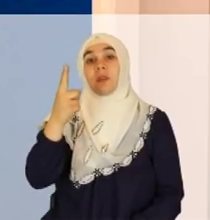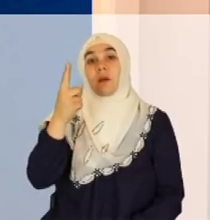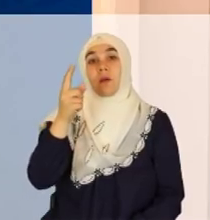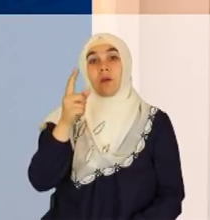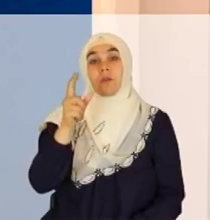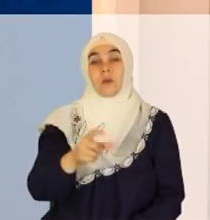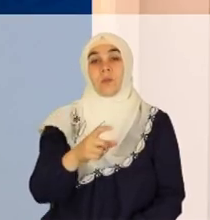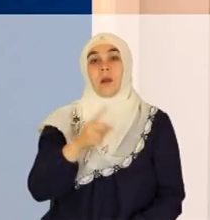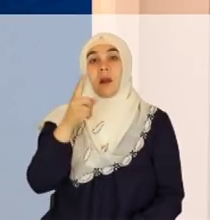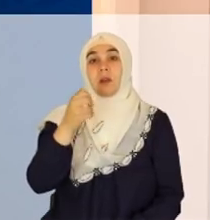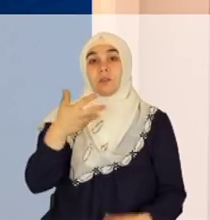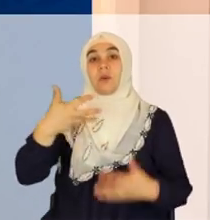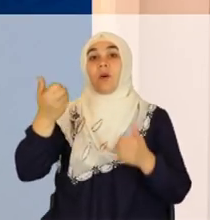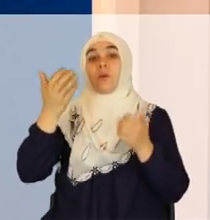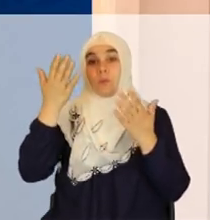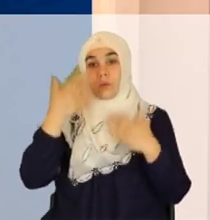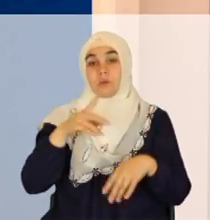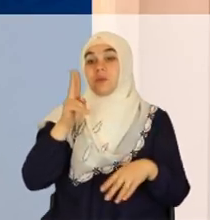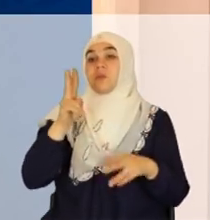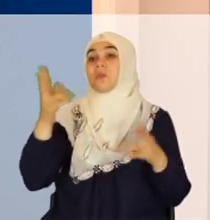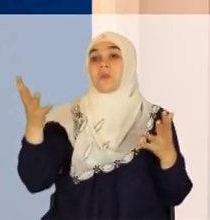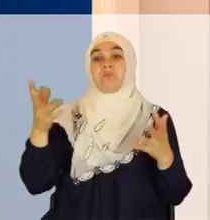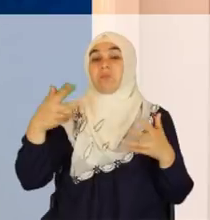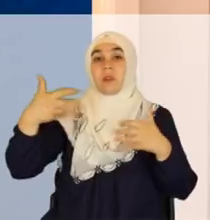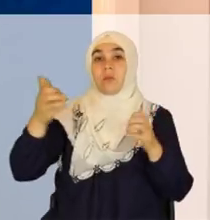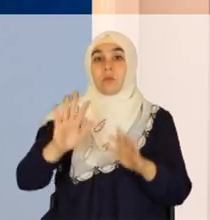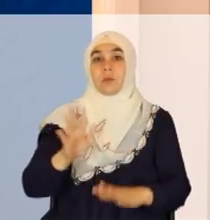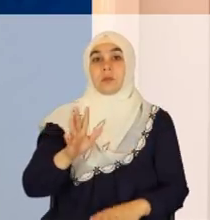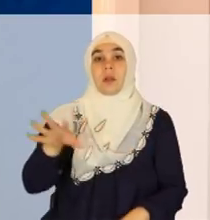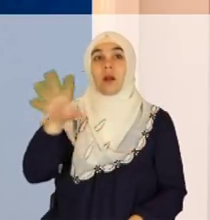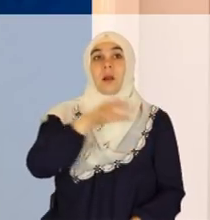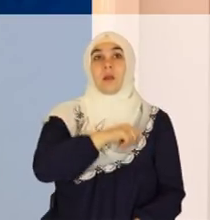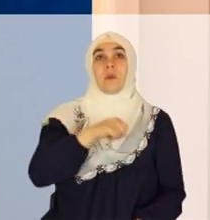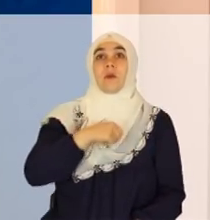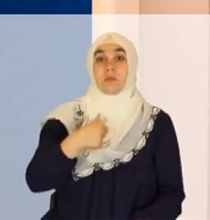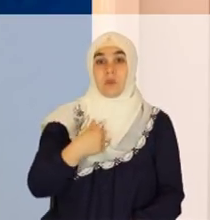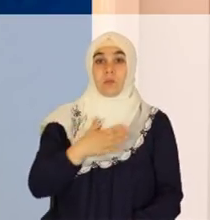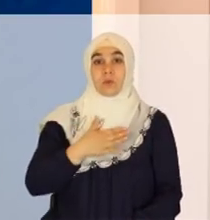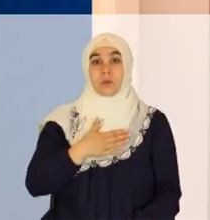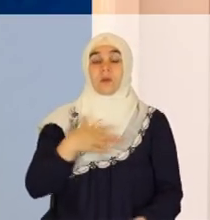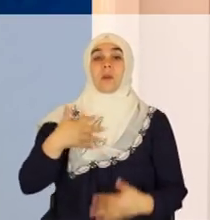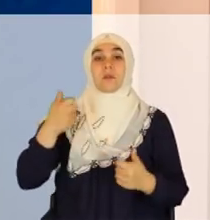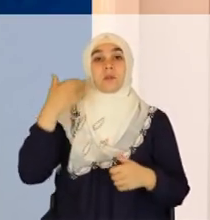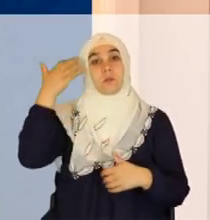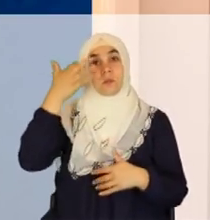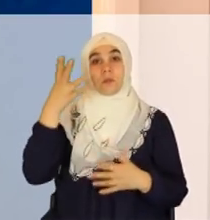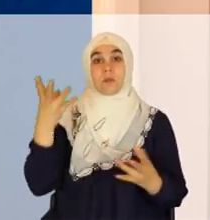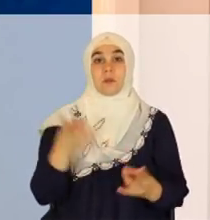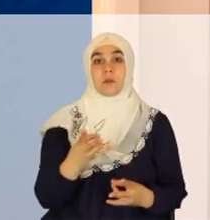odamni hajiga qabul bo'ldi, boshqalarniki qabul bo'lmadi desa, hamma haji o'sha men bo'lsam kerak deyish kerak.